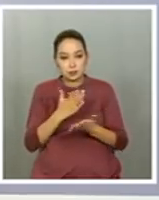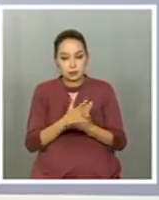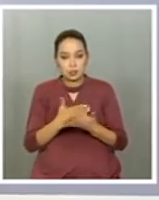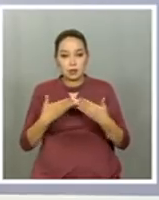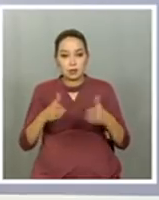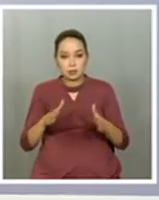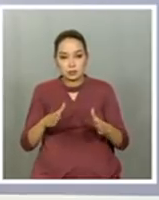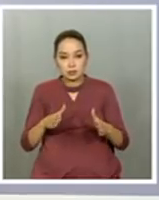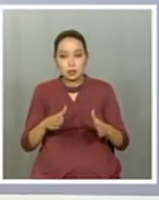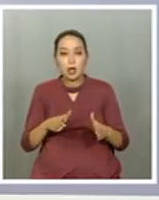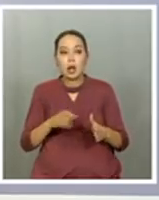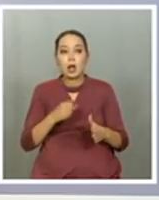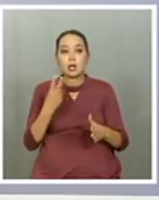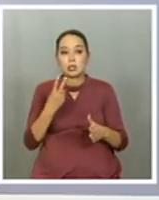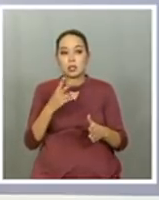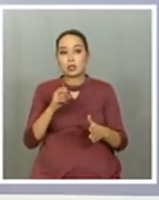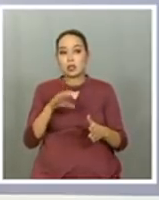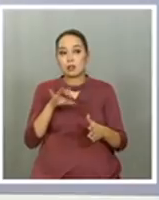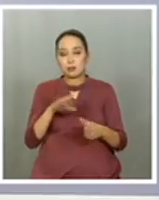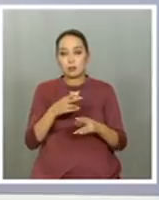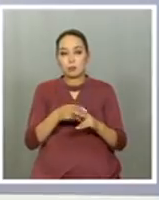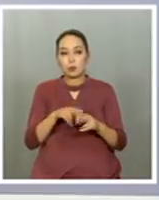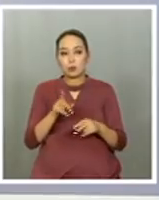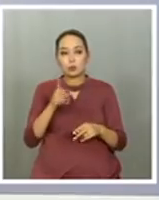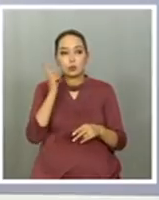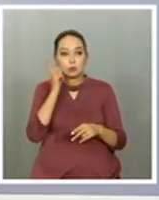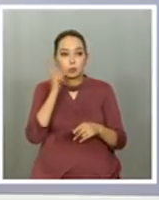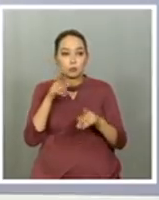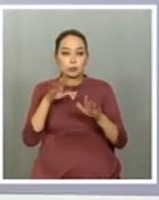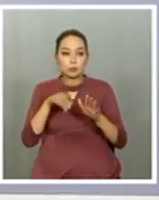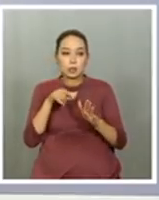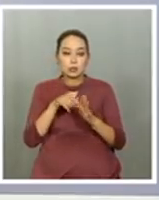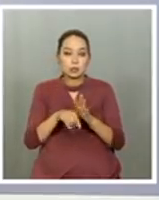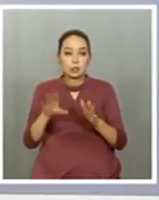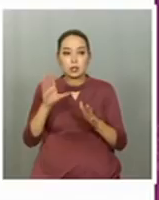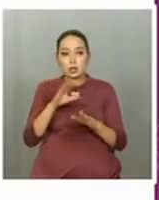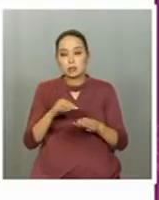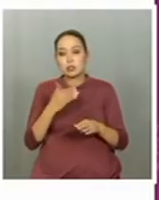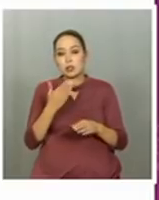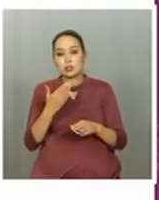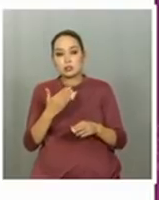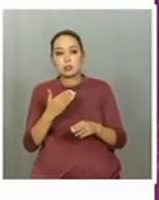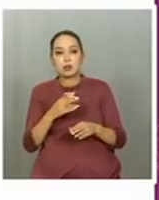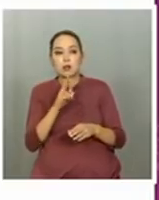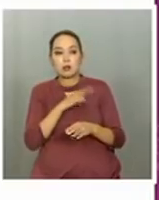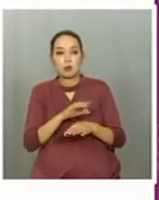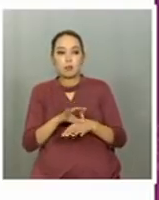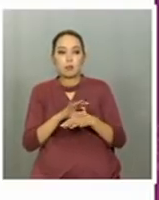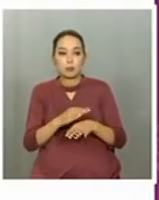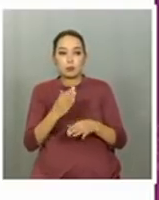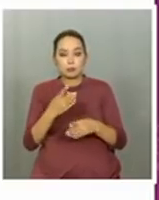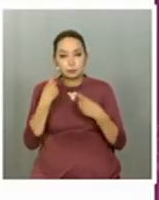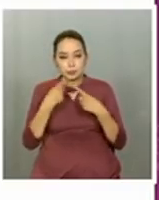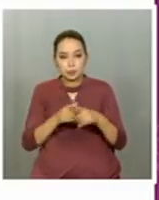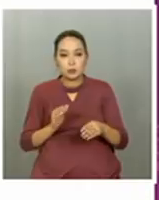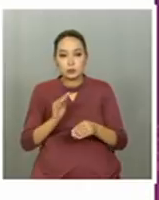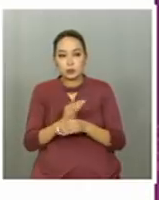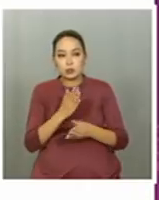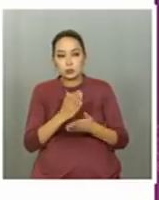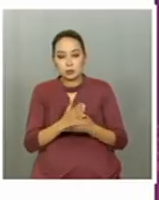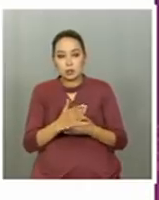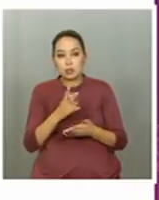Екінші түрі нативті дедік. Бұл мобильді құрылғылардың операциялық жүйеге орнатылатын қосымшалары. Нативті